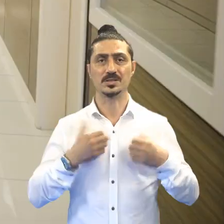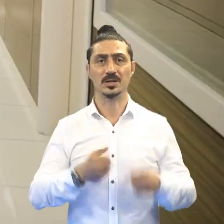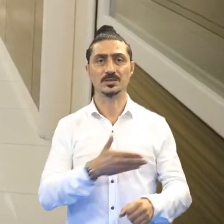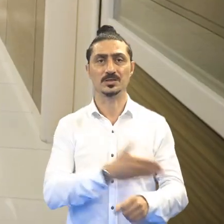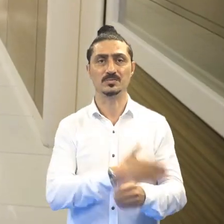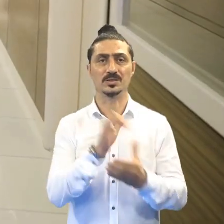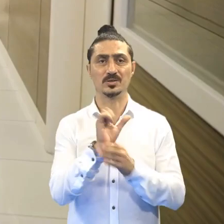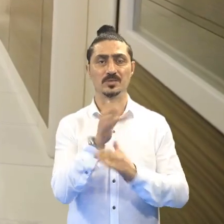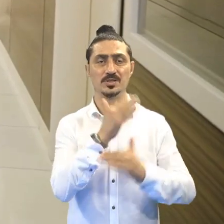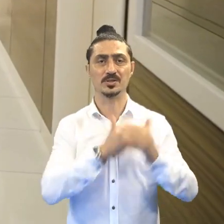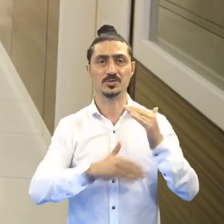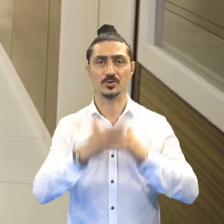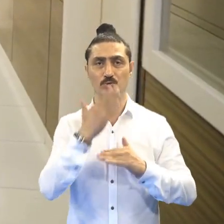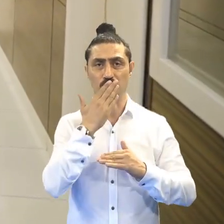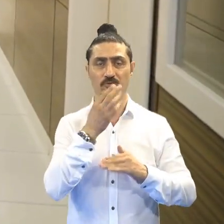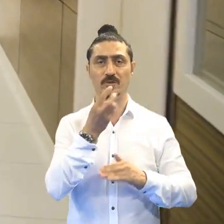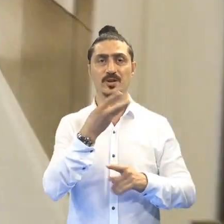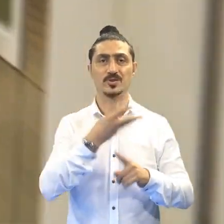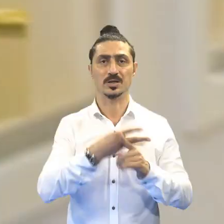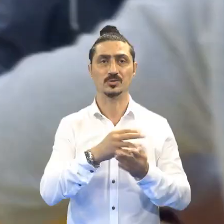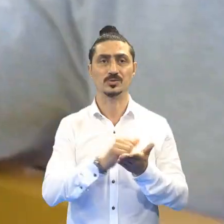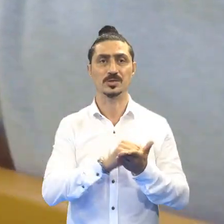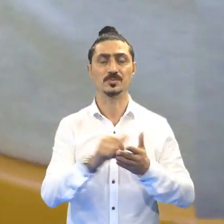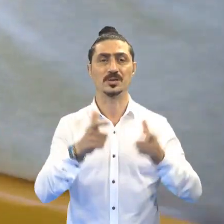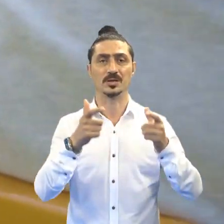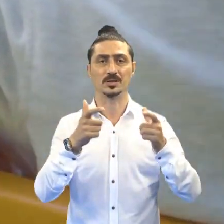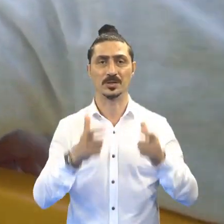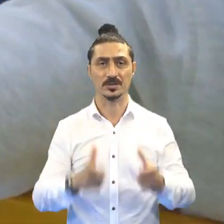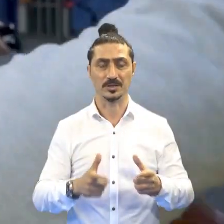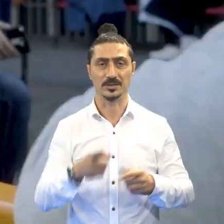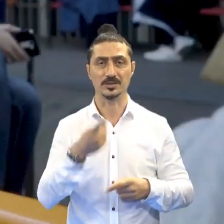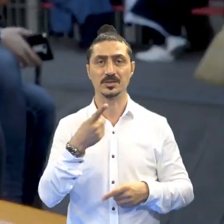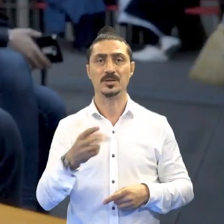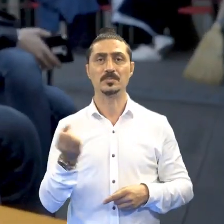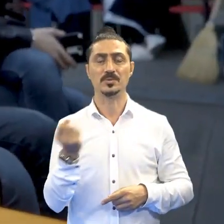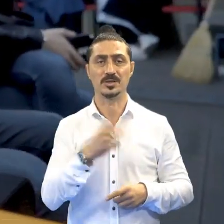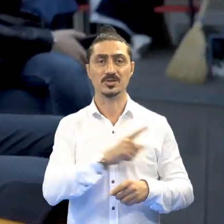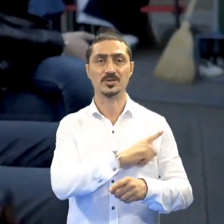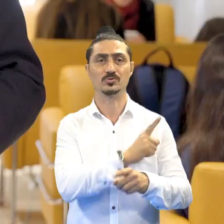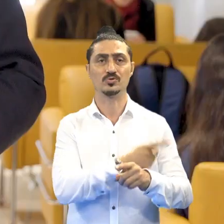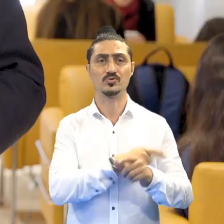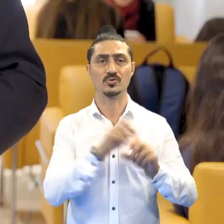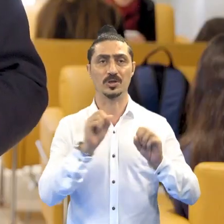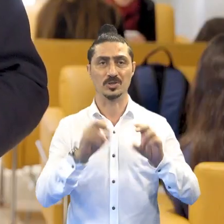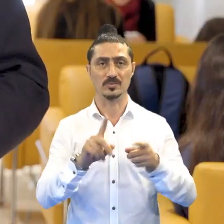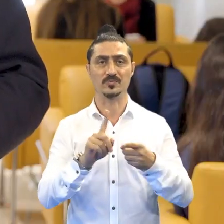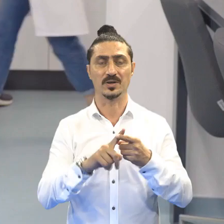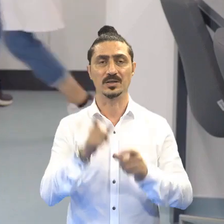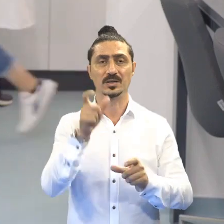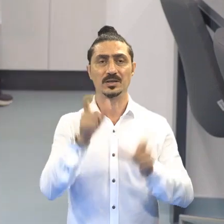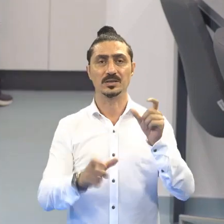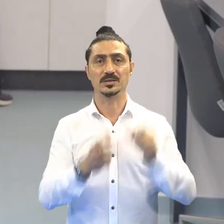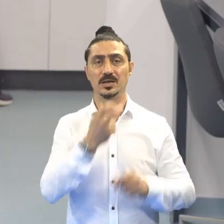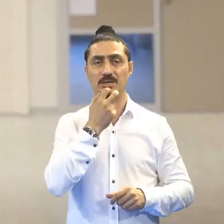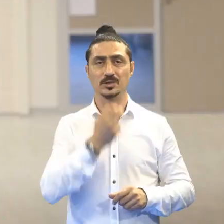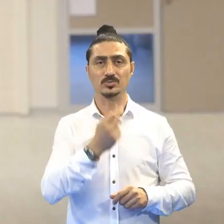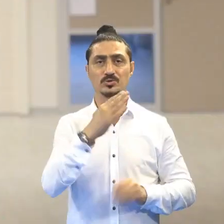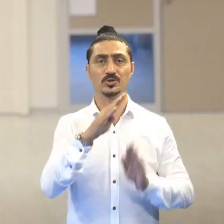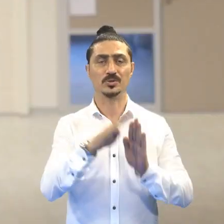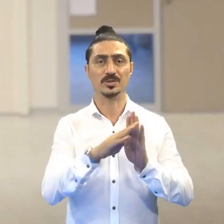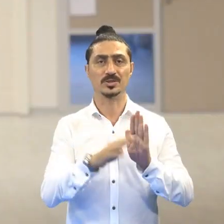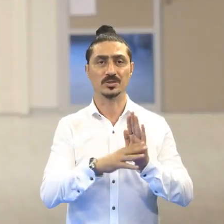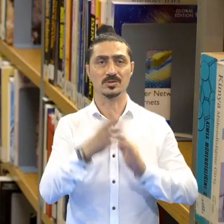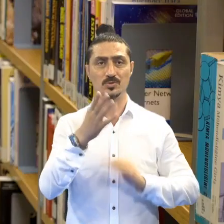1 sağlık hizmetleri meslek yüksekokulu ve 5 enstitümüzde hepsi alanlarında yetkin bini aşkın güçlü akademik ve idari